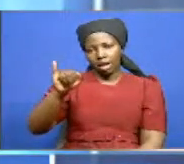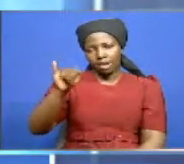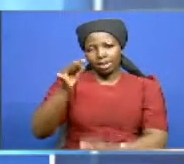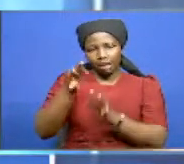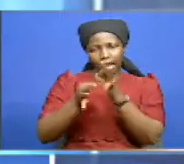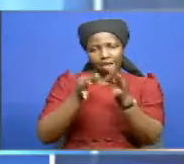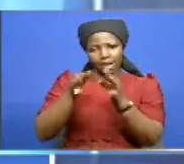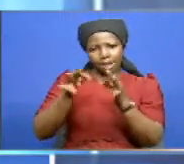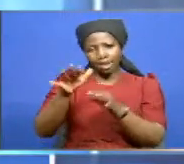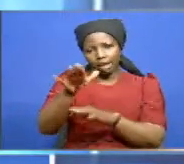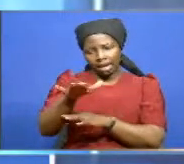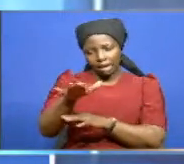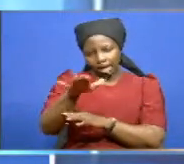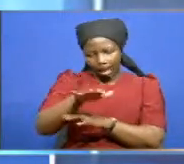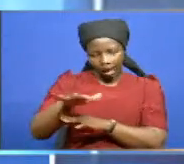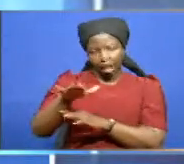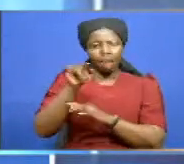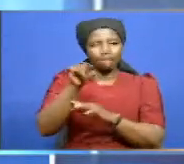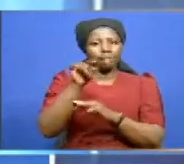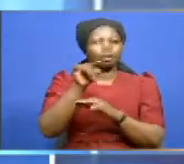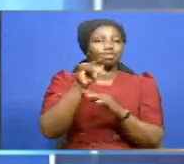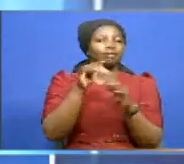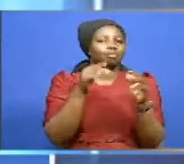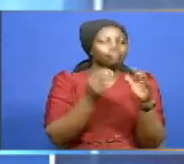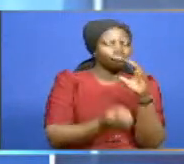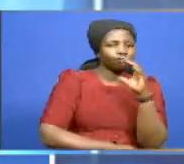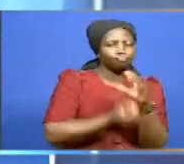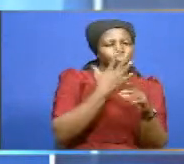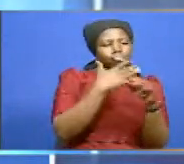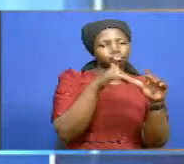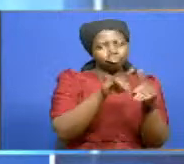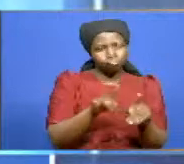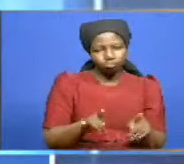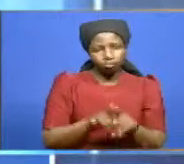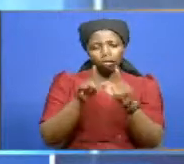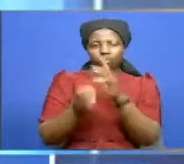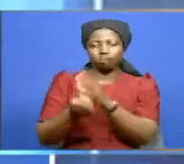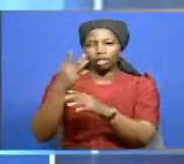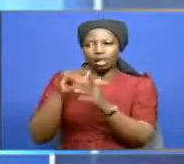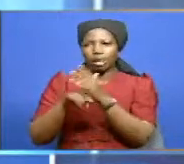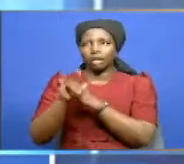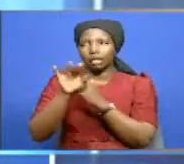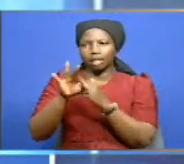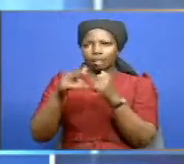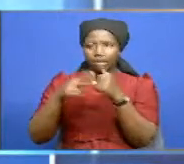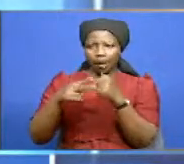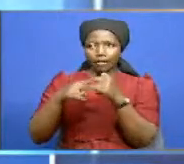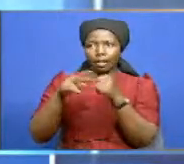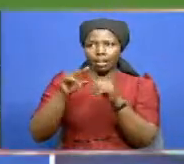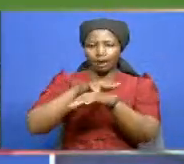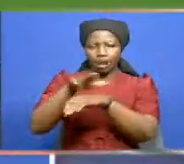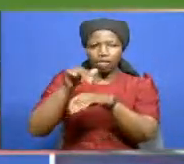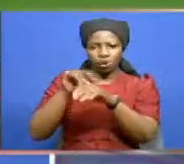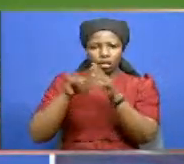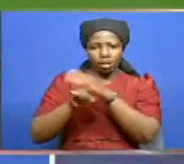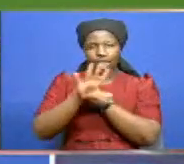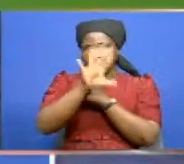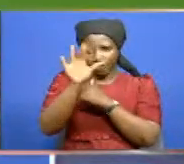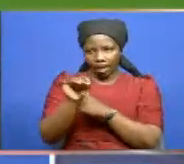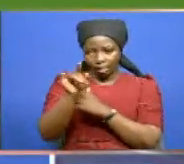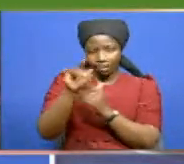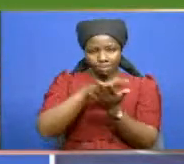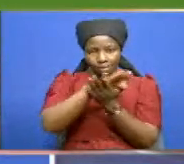Kasarani. Vituo kama hivyo tayari vimefunguliwa katika mataifa 37 barani Afrika. Kituo